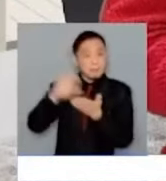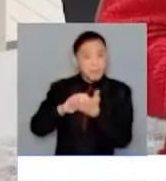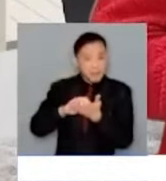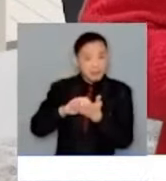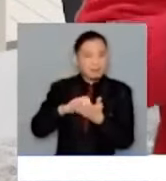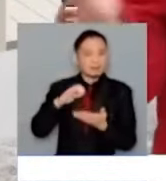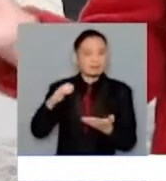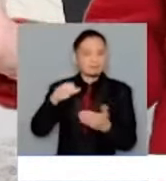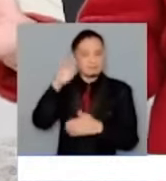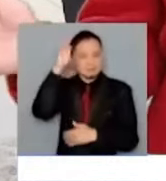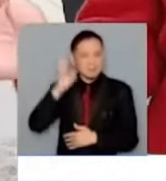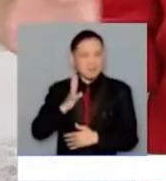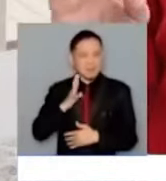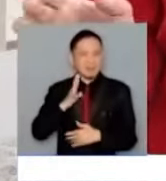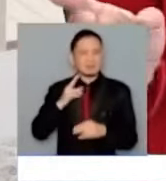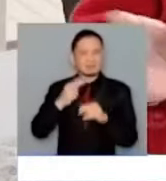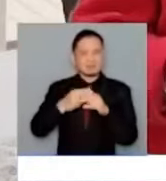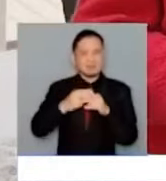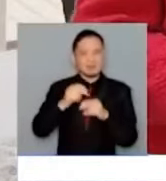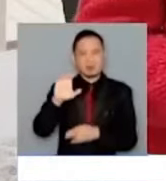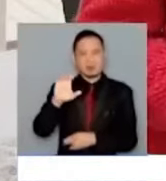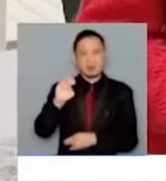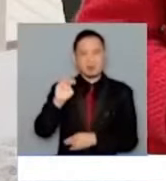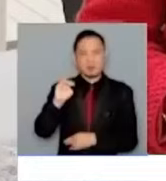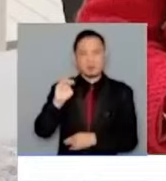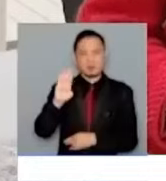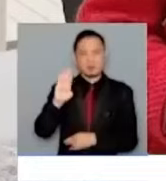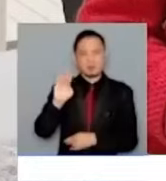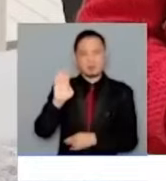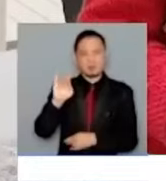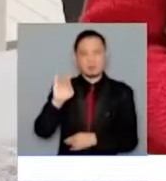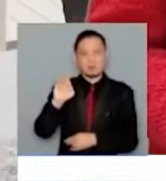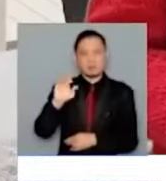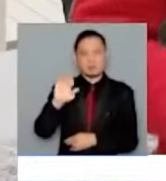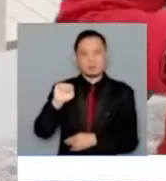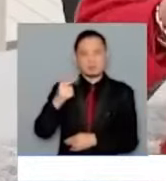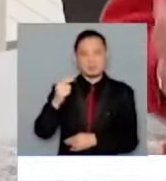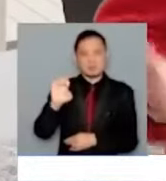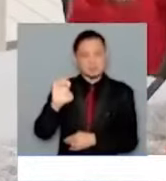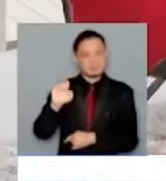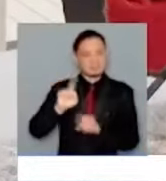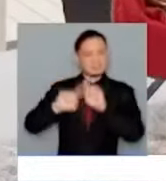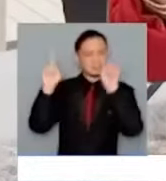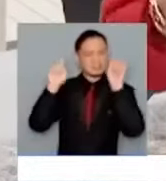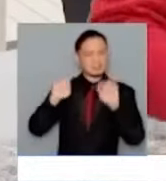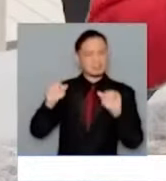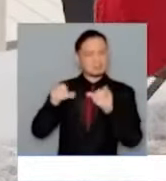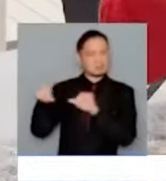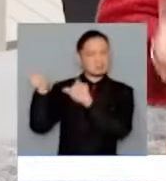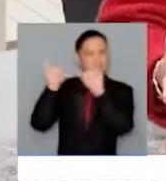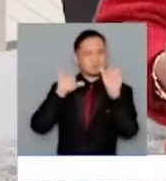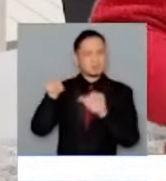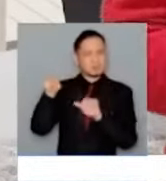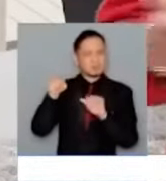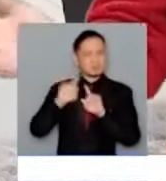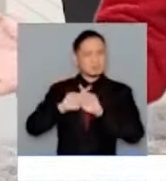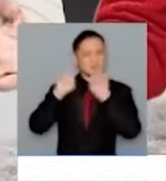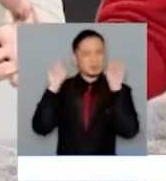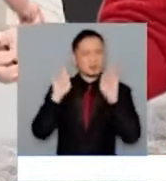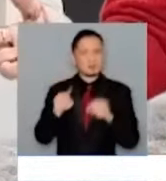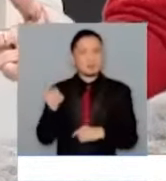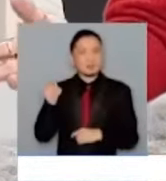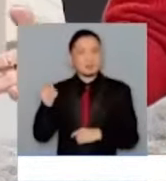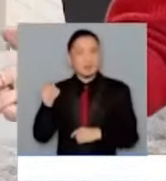at ibang standards para dito, hindi simpleng pakikipagtalik lamang sa babaeng hindi niya asawa. Kailangan ay nakikisama or